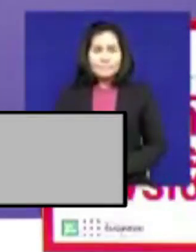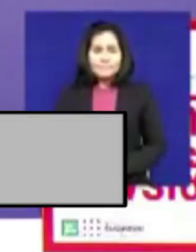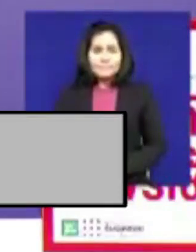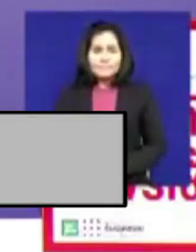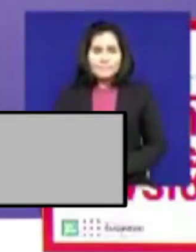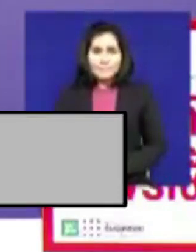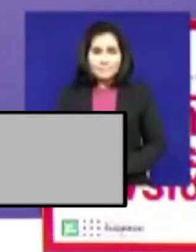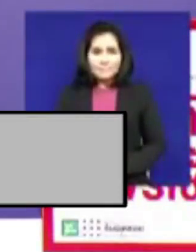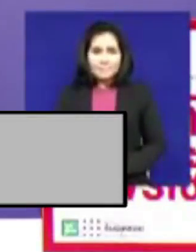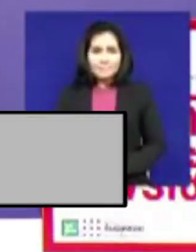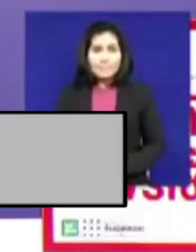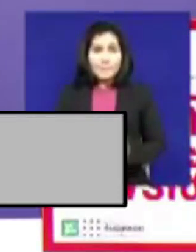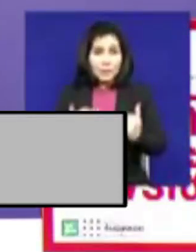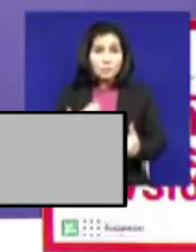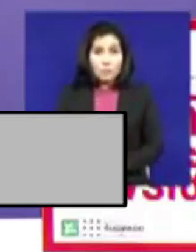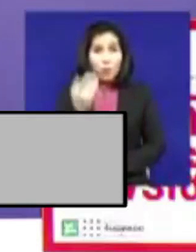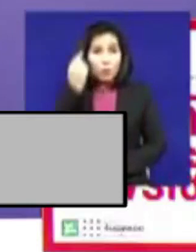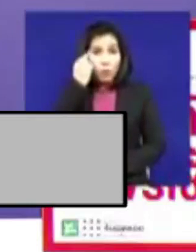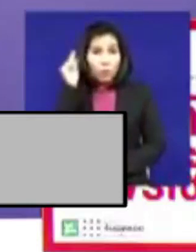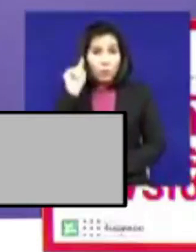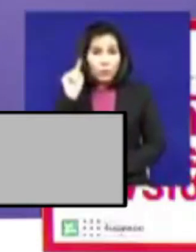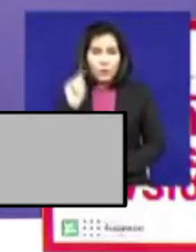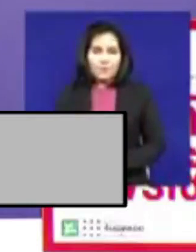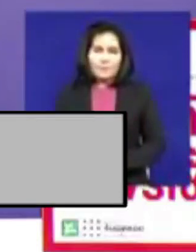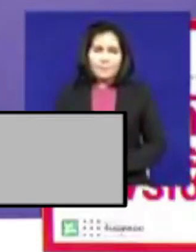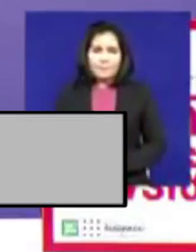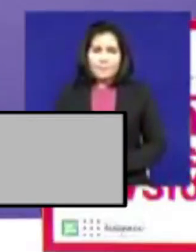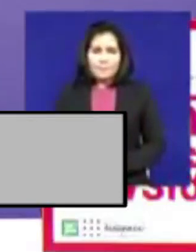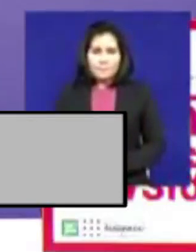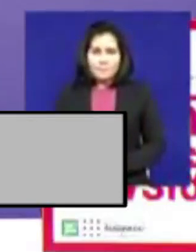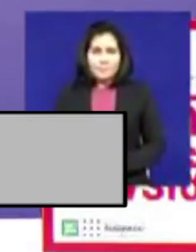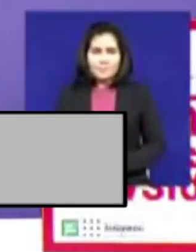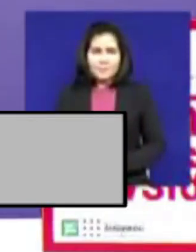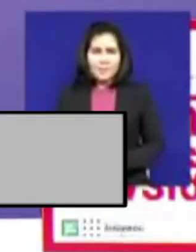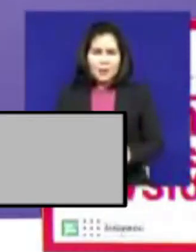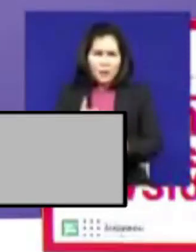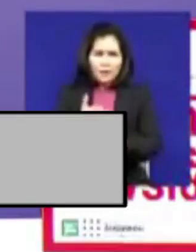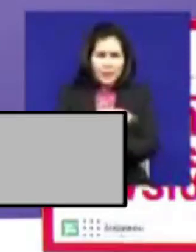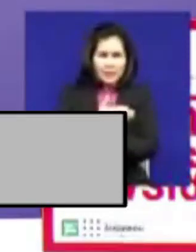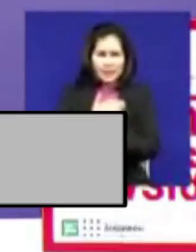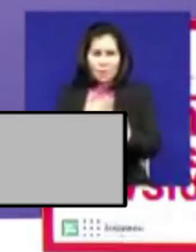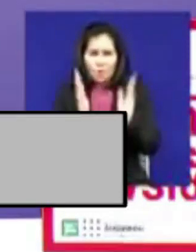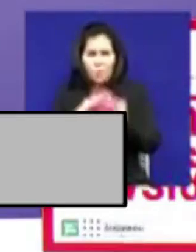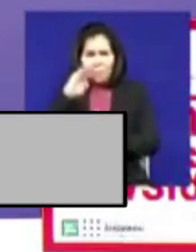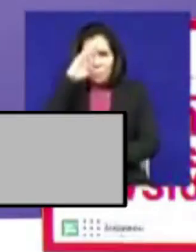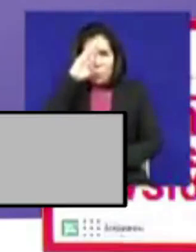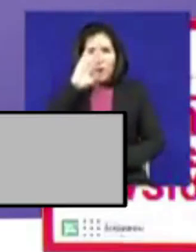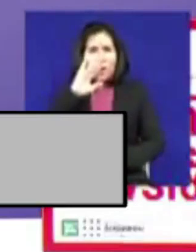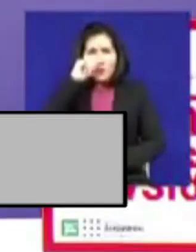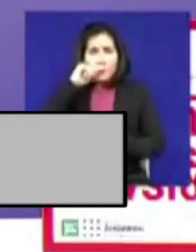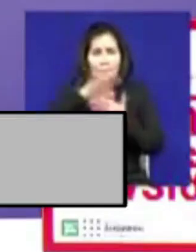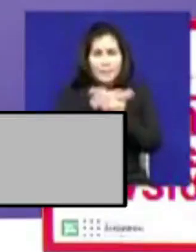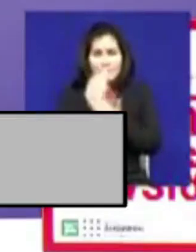าหรือพี่น้องสื่อมวลชนคงจะได้รับทราบนะครับว่าหลังๆผู้ป่วยส่วนใหญ่เนี่ยจะมาอย่างจุด